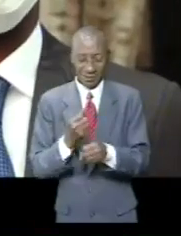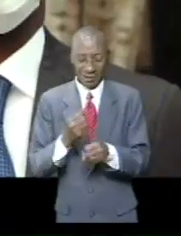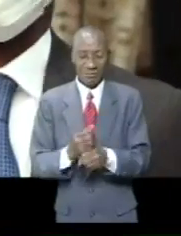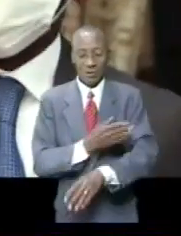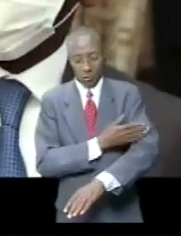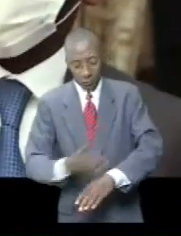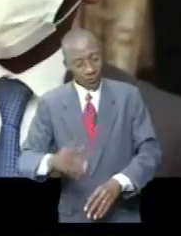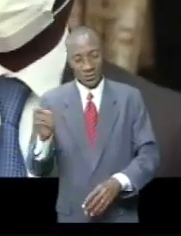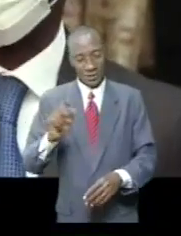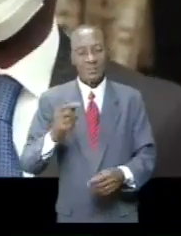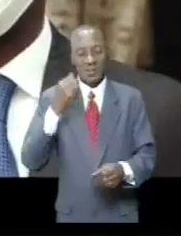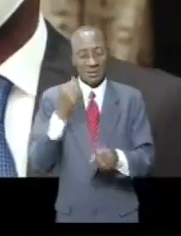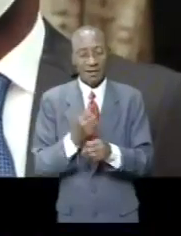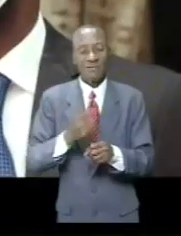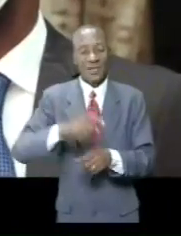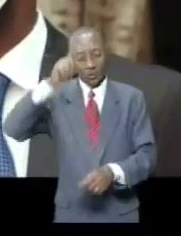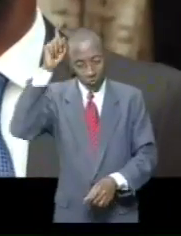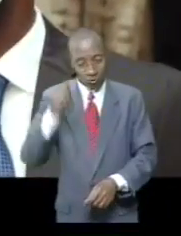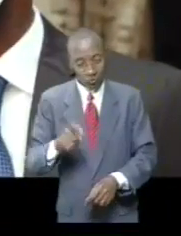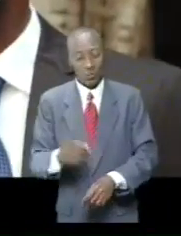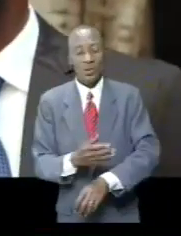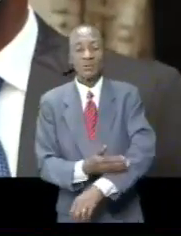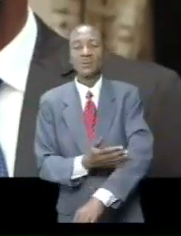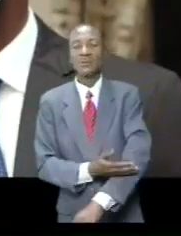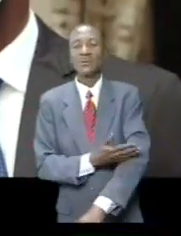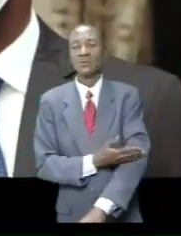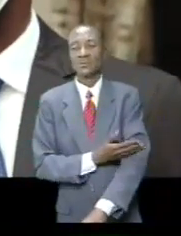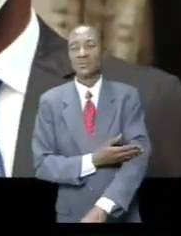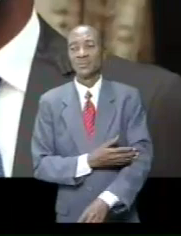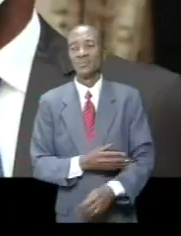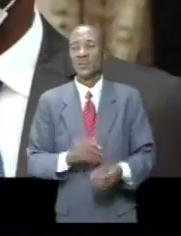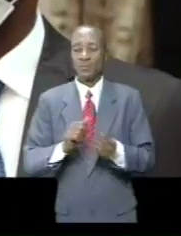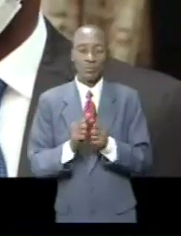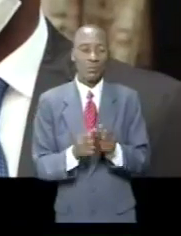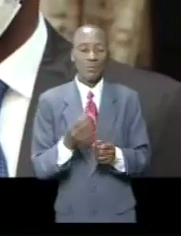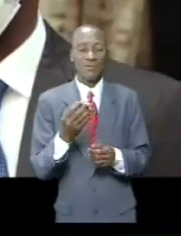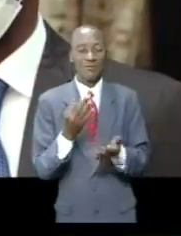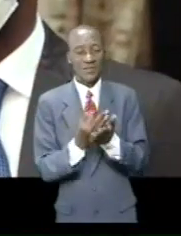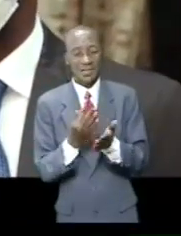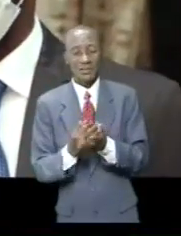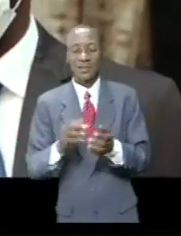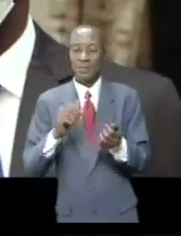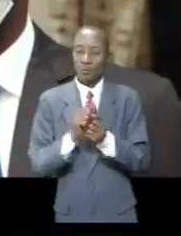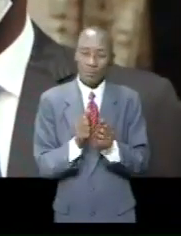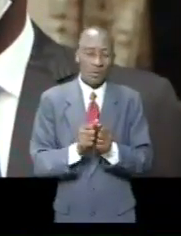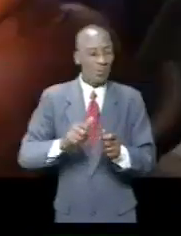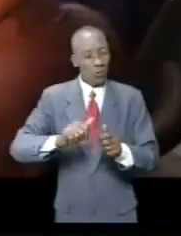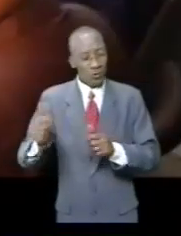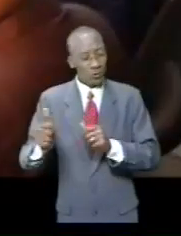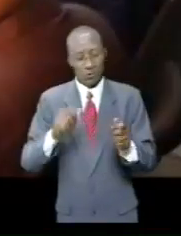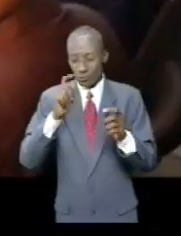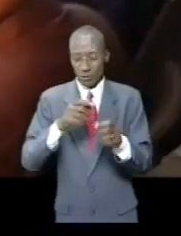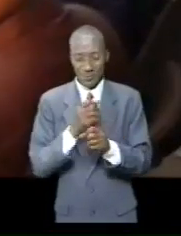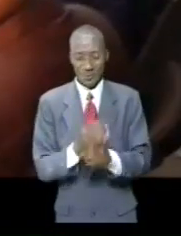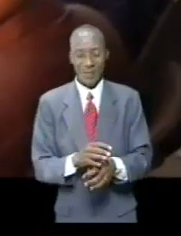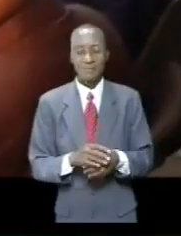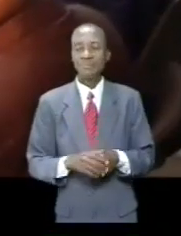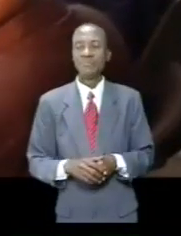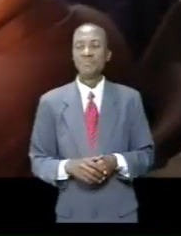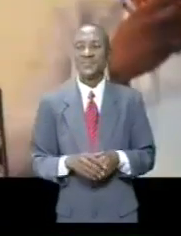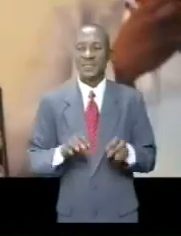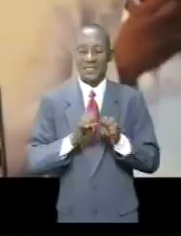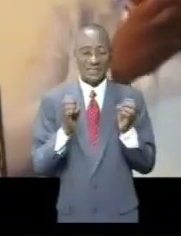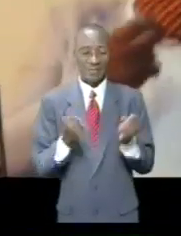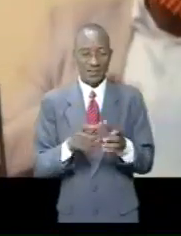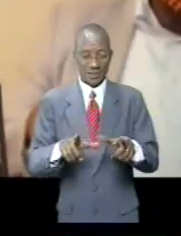non seulement sur le volet financier, mais aussi sur le volet de ce que nous appelons les aspects soft, les aspects techniques. Les entrepreneurs locaux